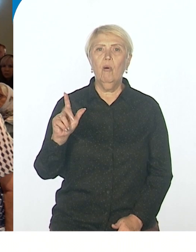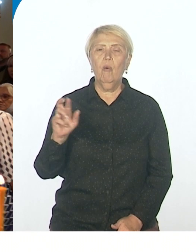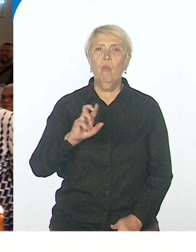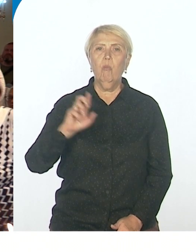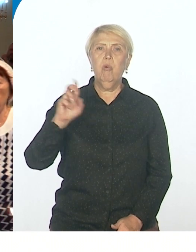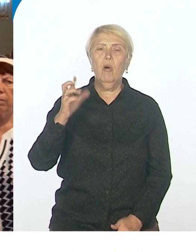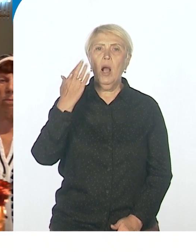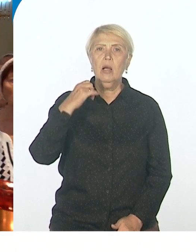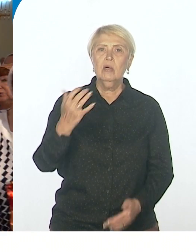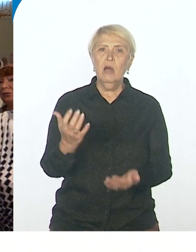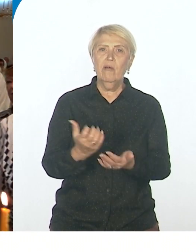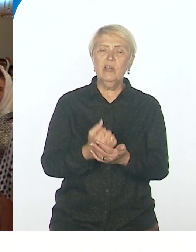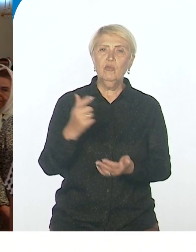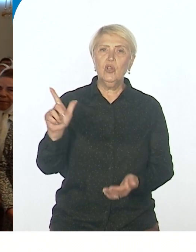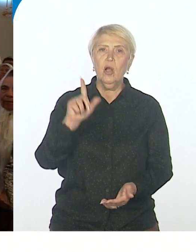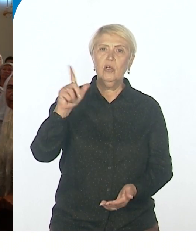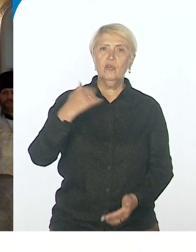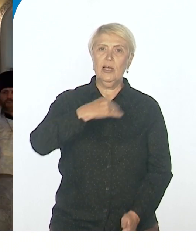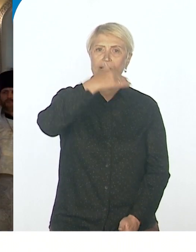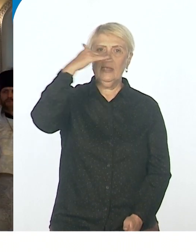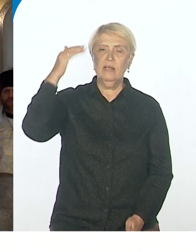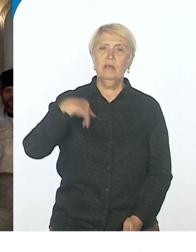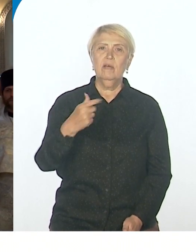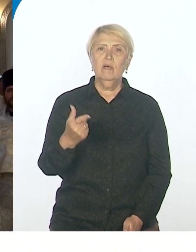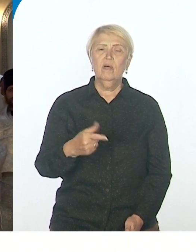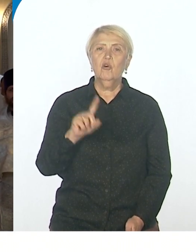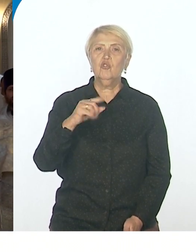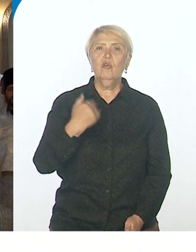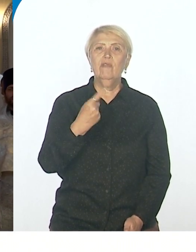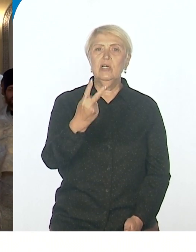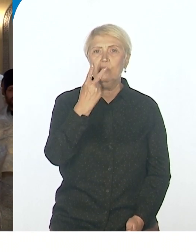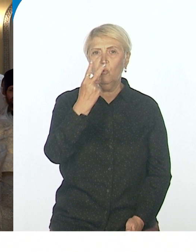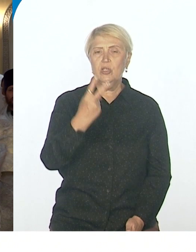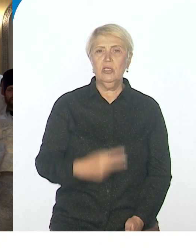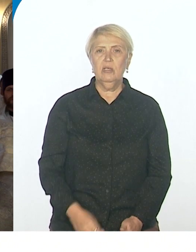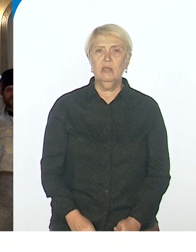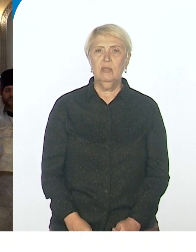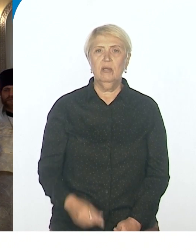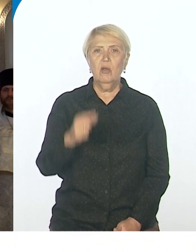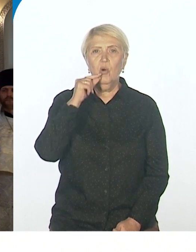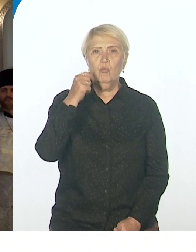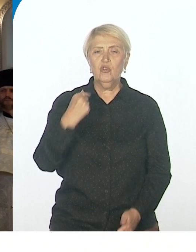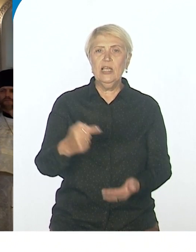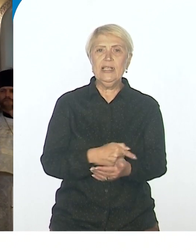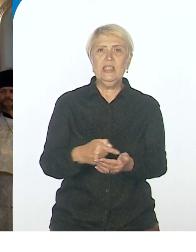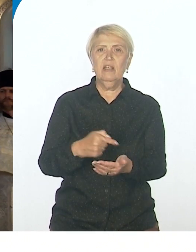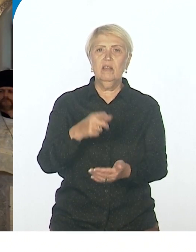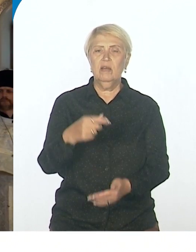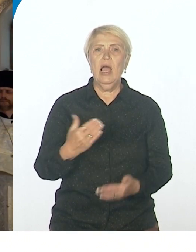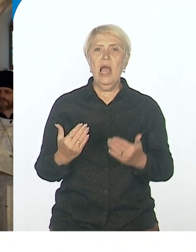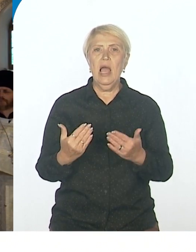когда даже вознесся Господь на небеса, ангел сказал, говорит: «Что вы смотрите, говорит, мужи Израилевы?